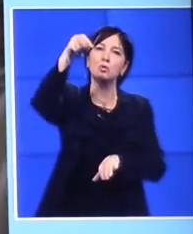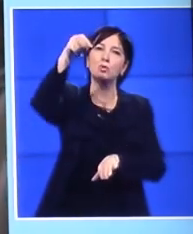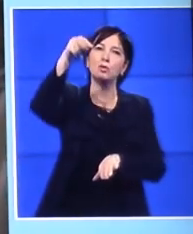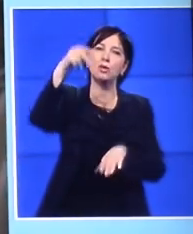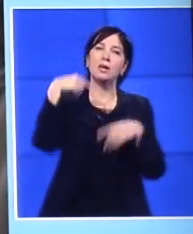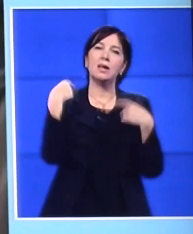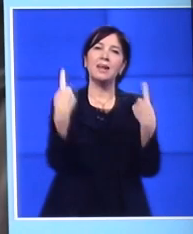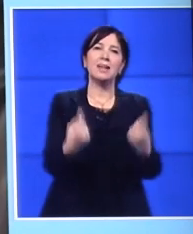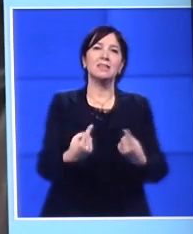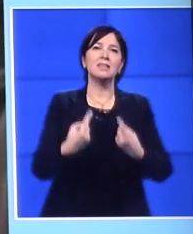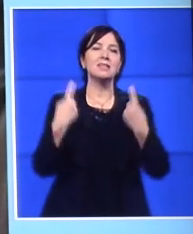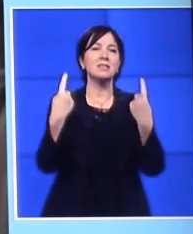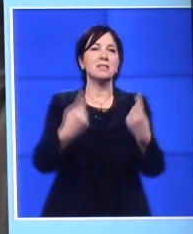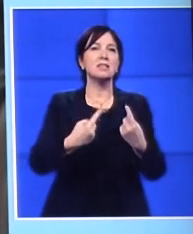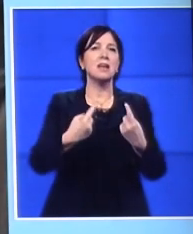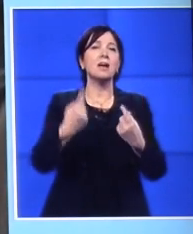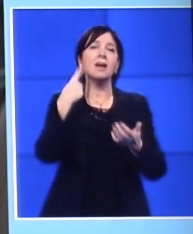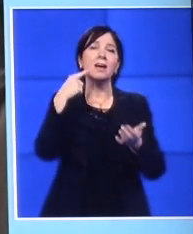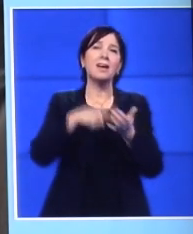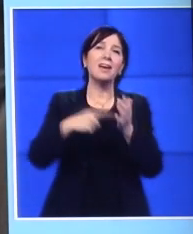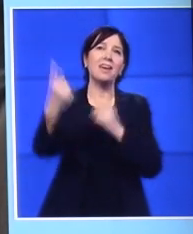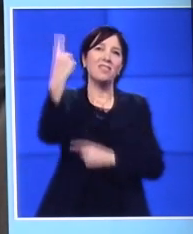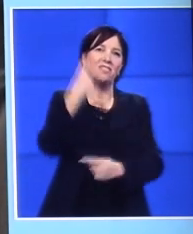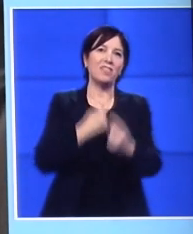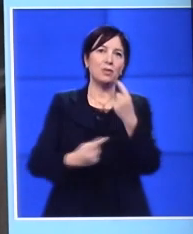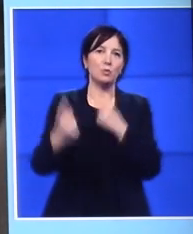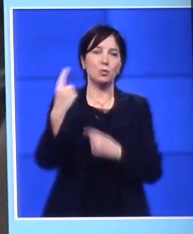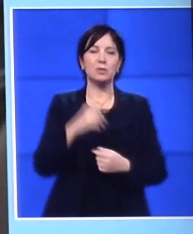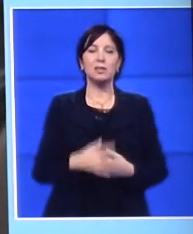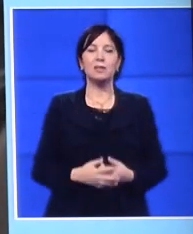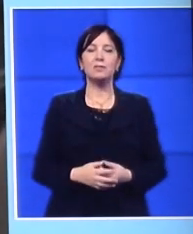risurrezione, nell'attesa della tua venuta.